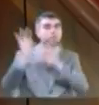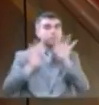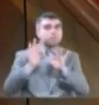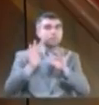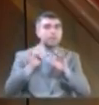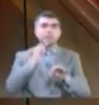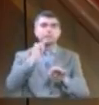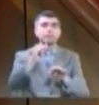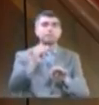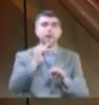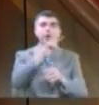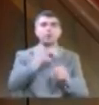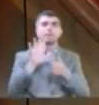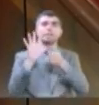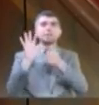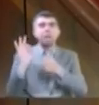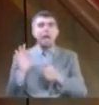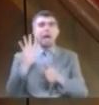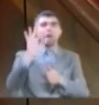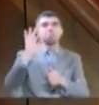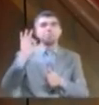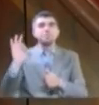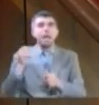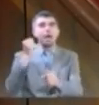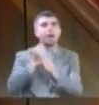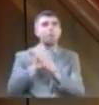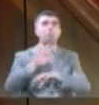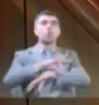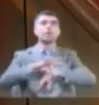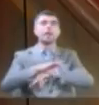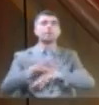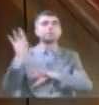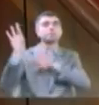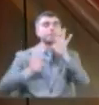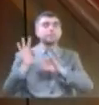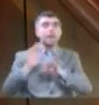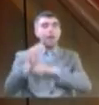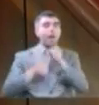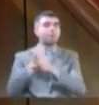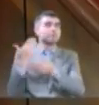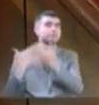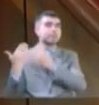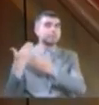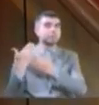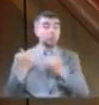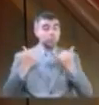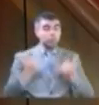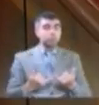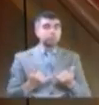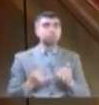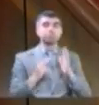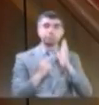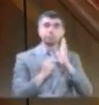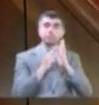500 600. مجهود كبير، ولكن كان عجز كبير وحرام طالي يجي ما يلقاش كرسي. الآن فين